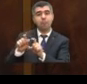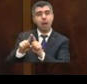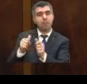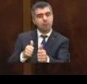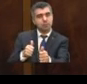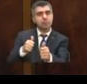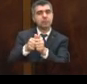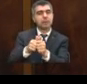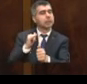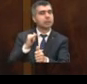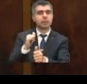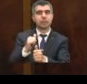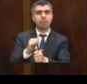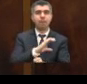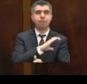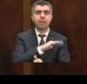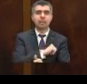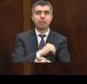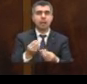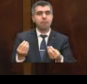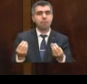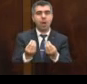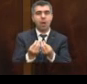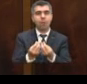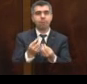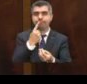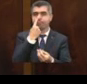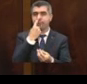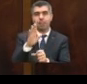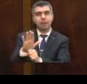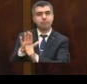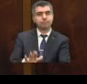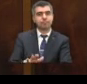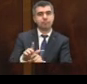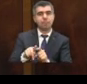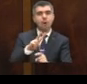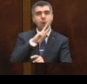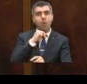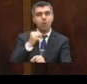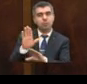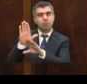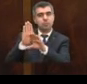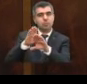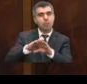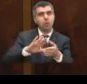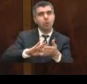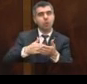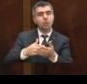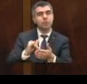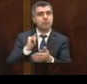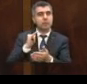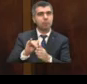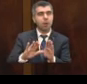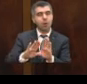الدوام ويدين التوسع الاستيطاني للكيان الصهيوني ويدعو أحرار العالم وشرفائه إلى مناهضة